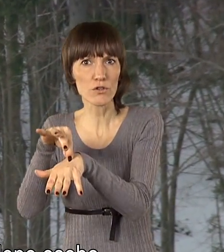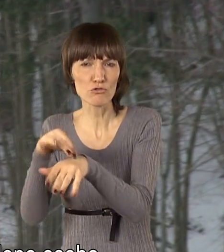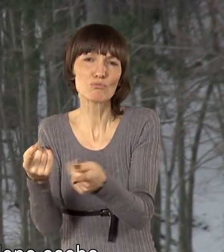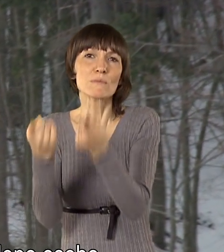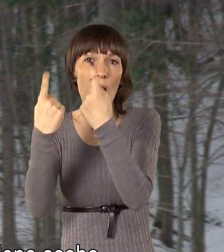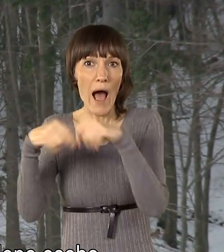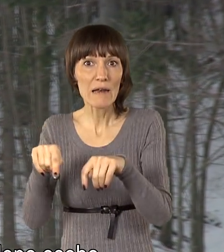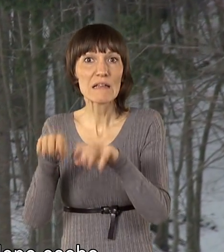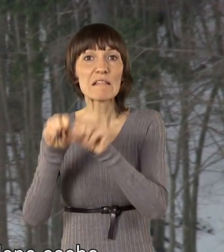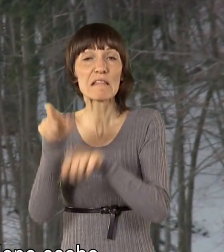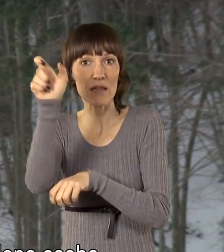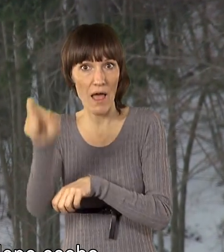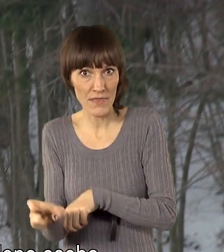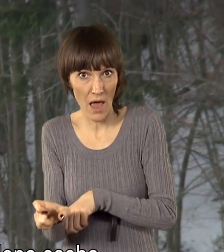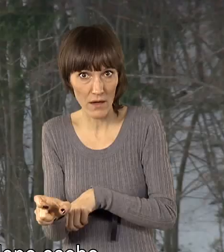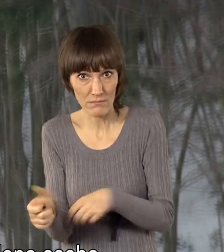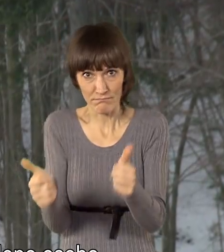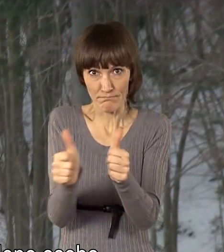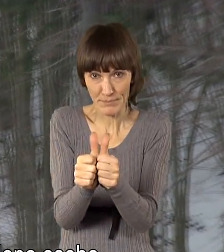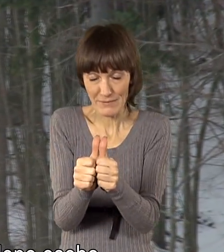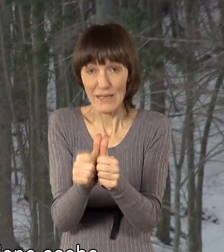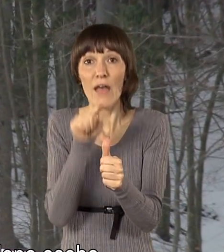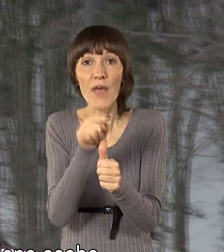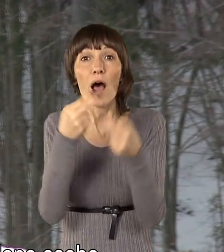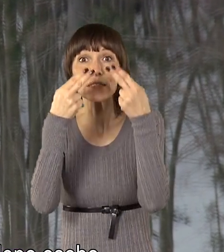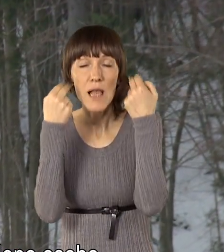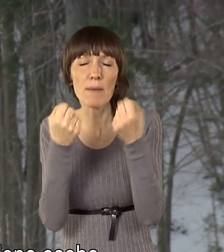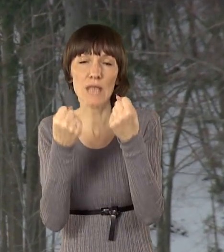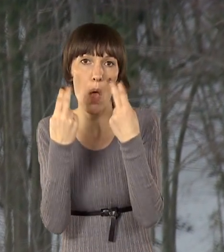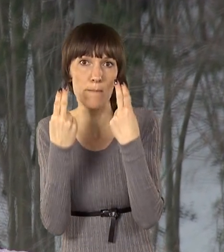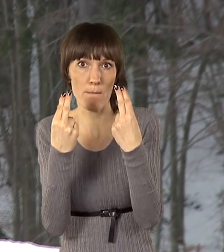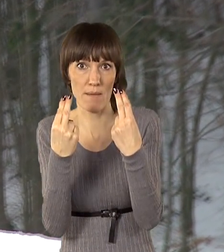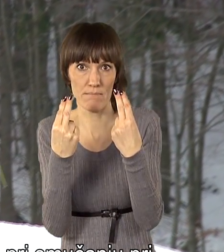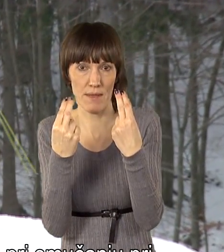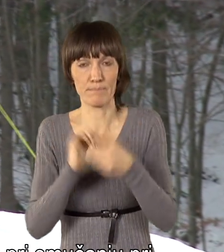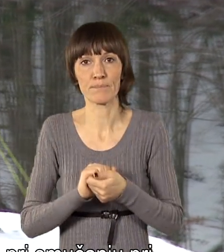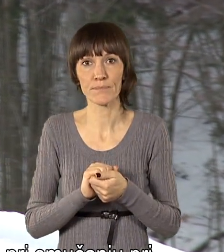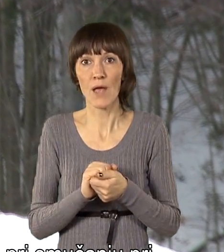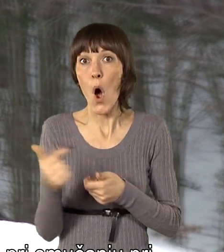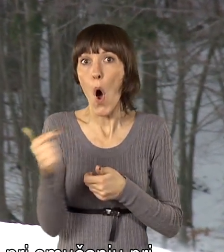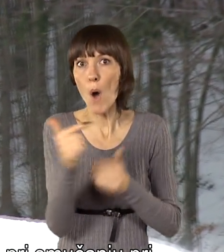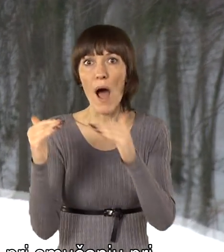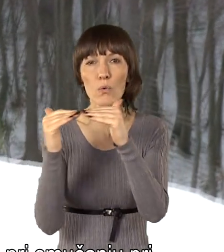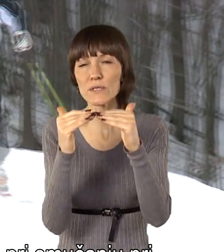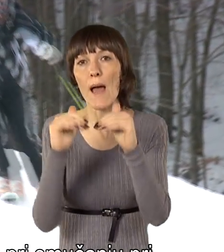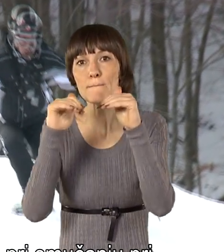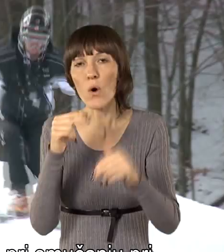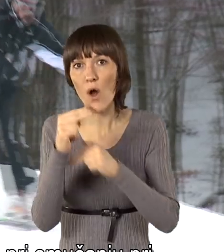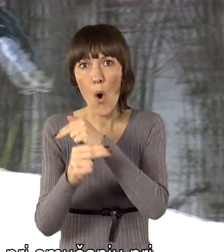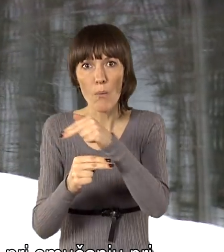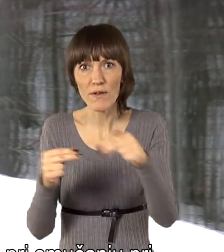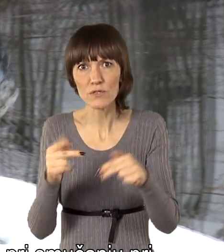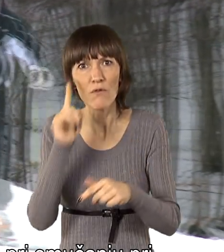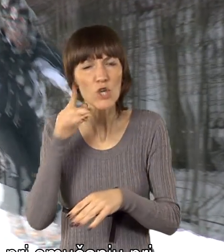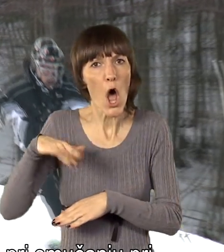vodičem in pa slepo osebo še toliko bolj pomembna. Ker morate vedeti, da pri smučanju,